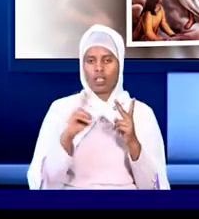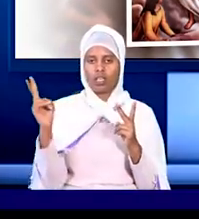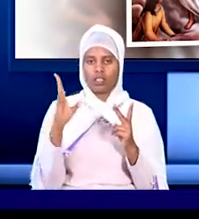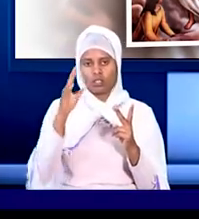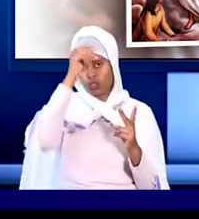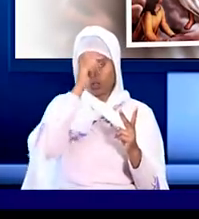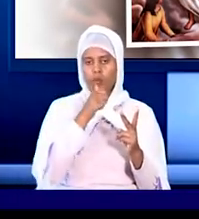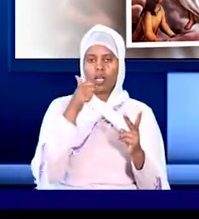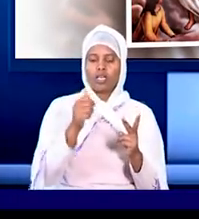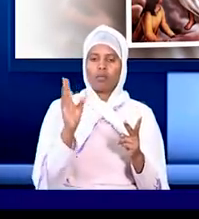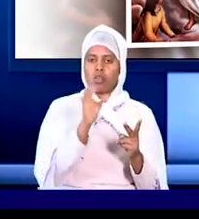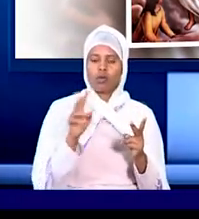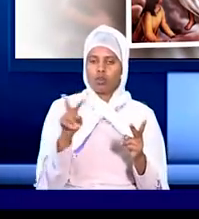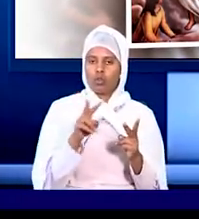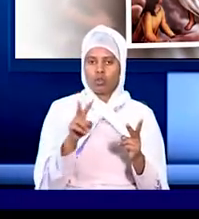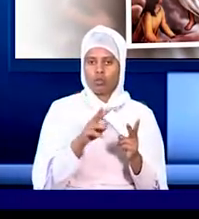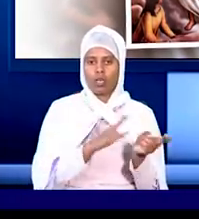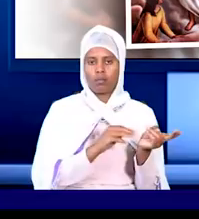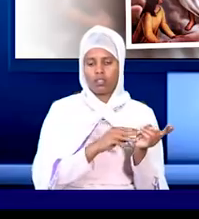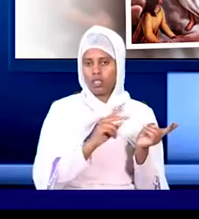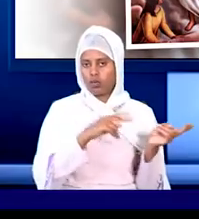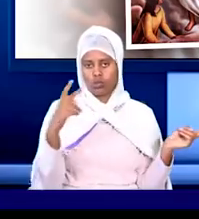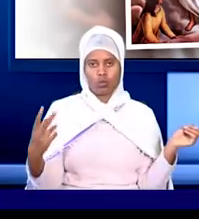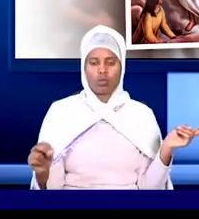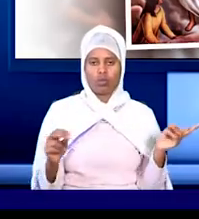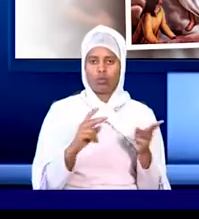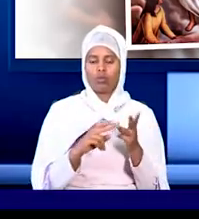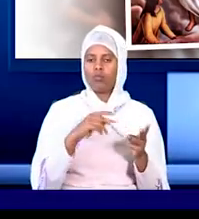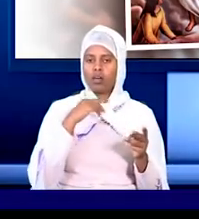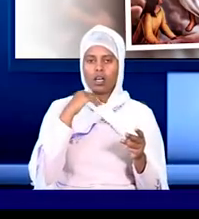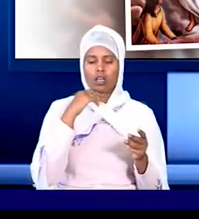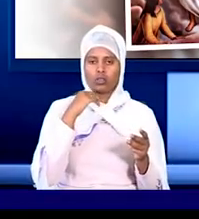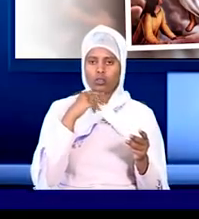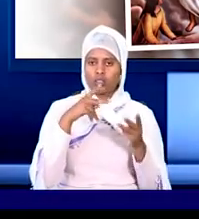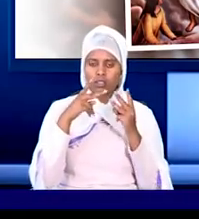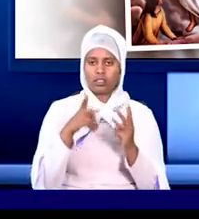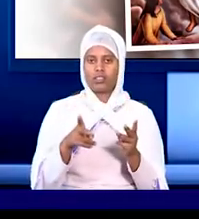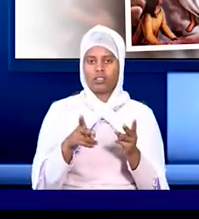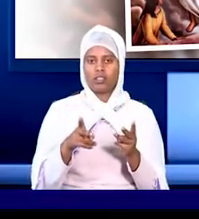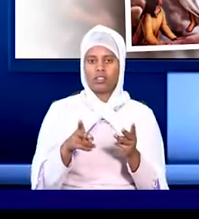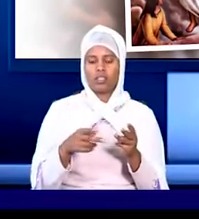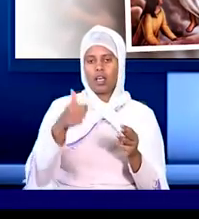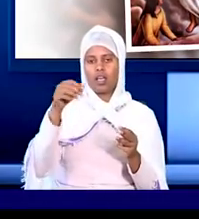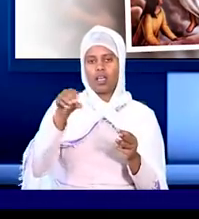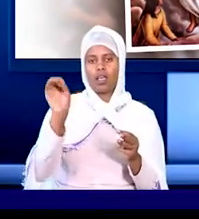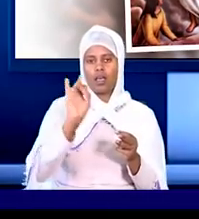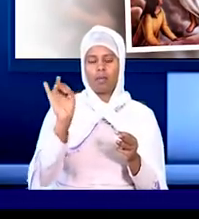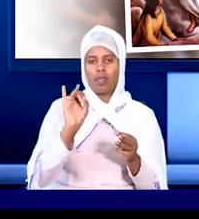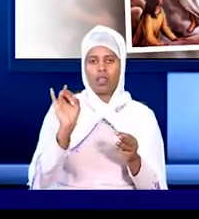تسعارة اندقناها بحصت نبونا قدام نهوان نام مدرف الدات دربا يوم بحصت